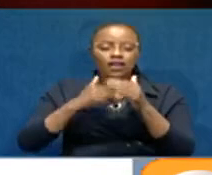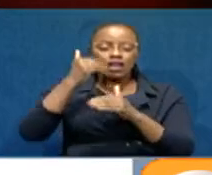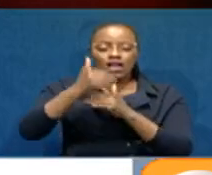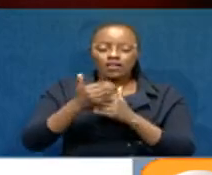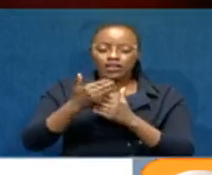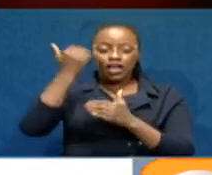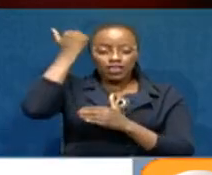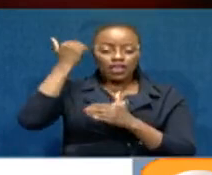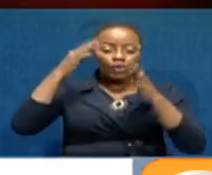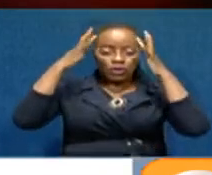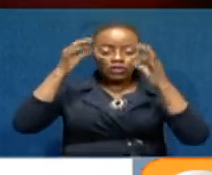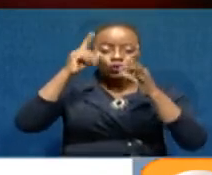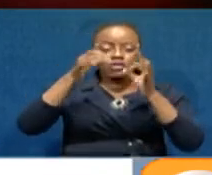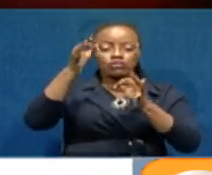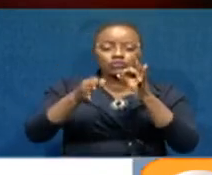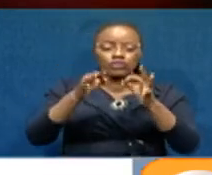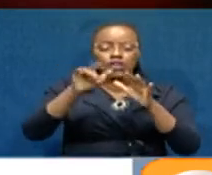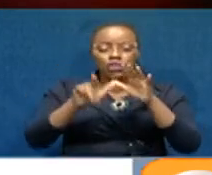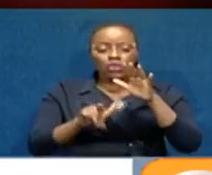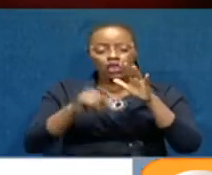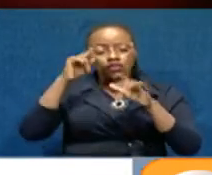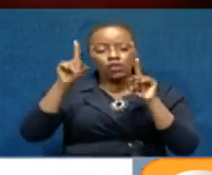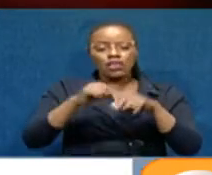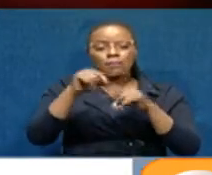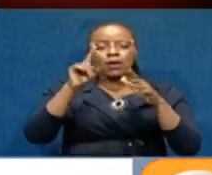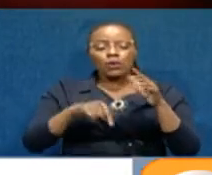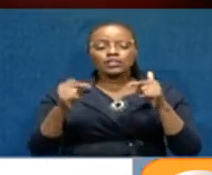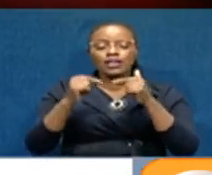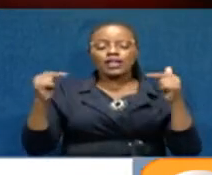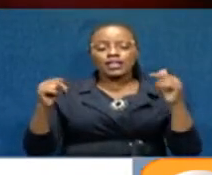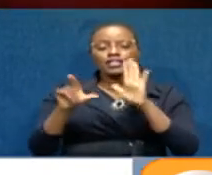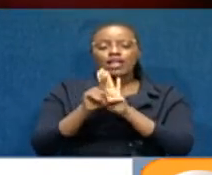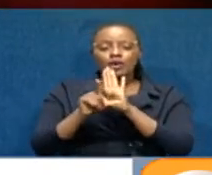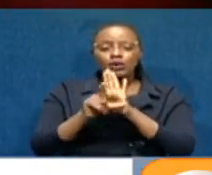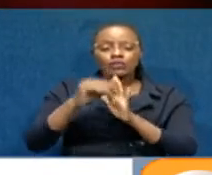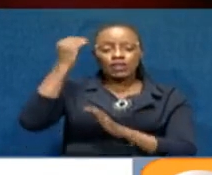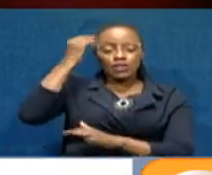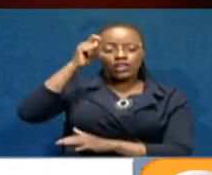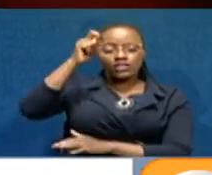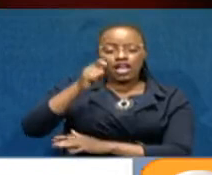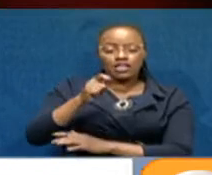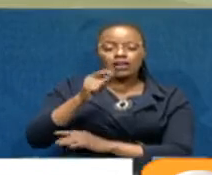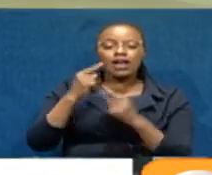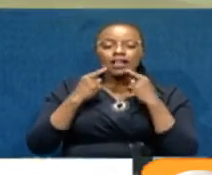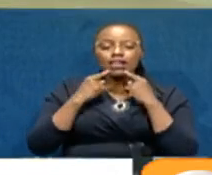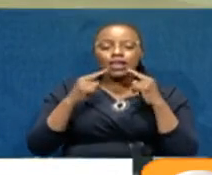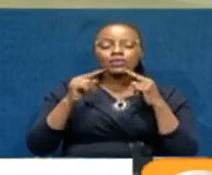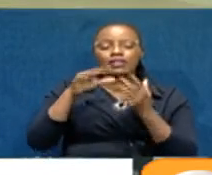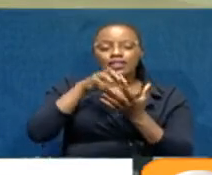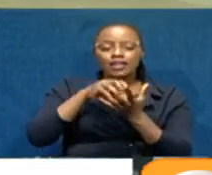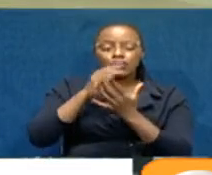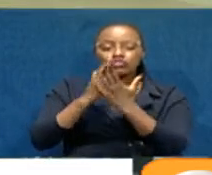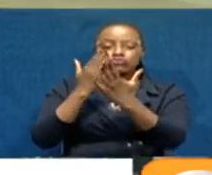mahakama kuamua kuwa hukumu kuhusu kiwango cha chini cha makosa haya ni kinyume cha sheria. Jaji George Odunga akitoa uamuzi huu kwenye